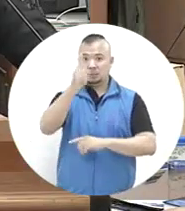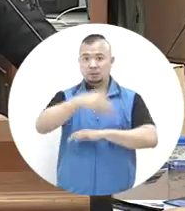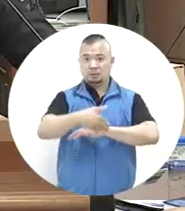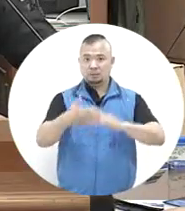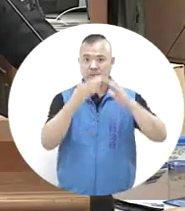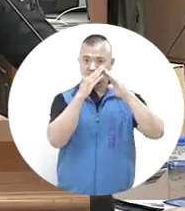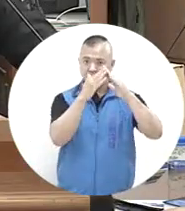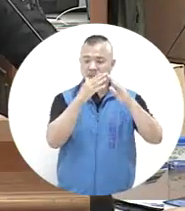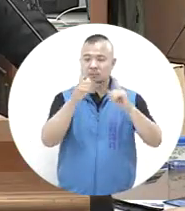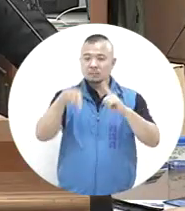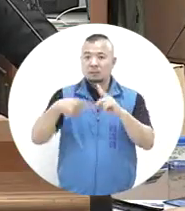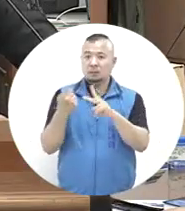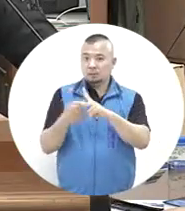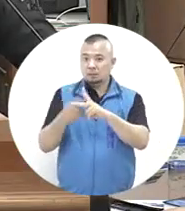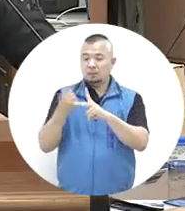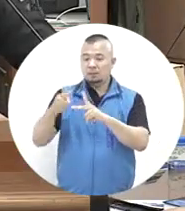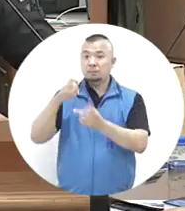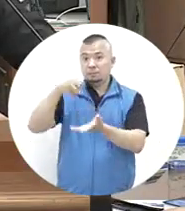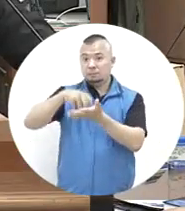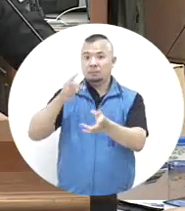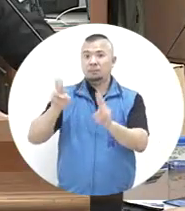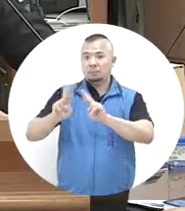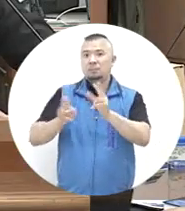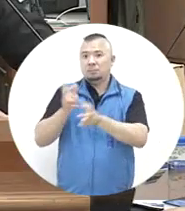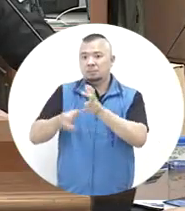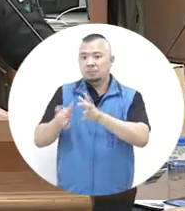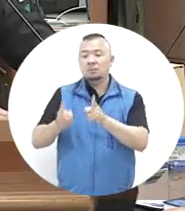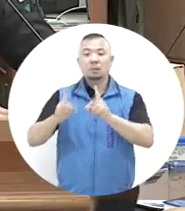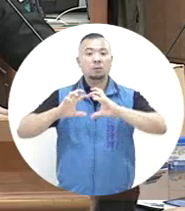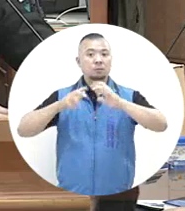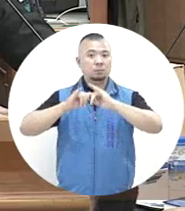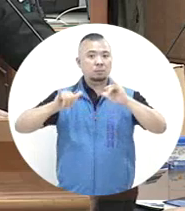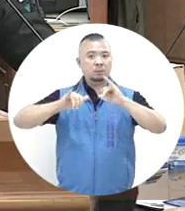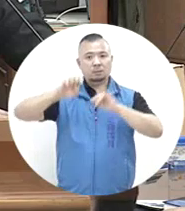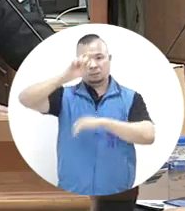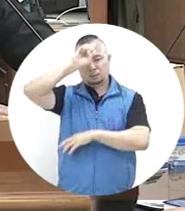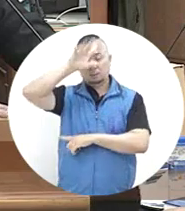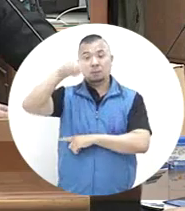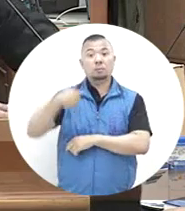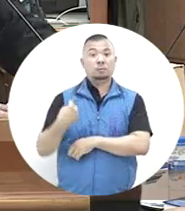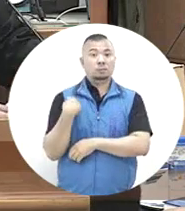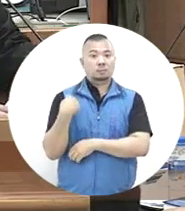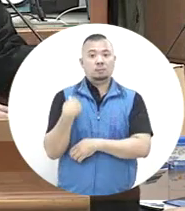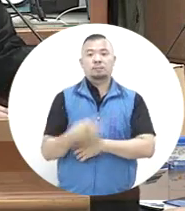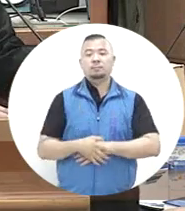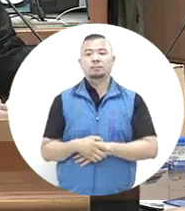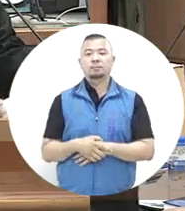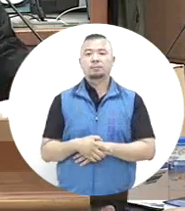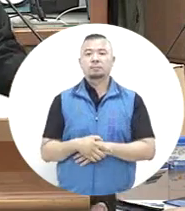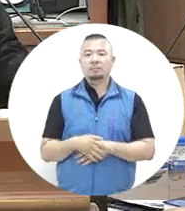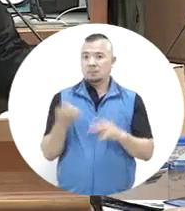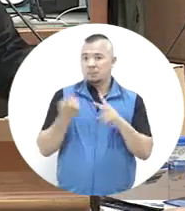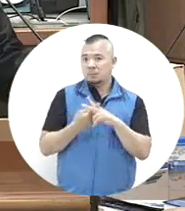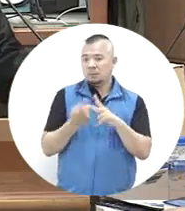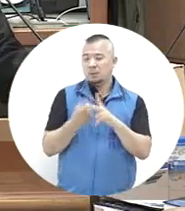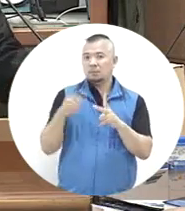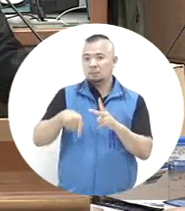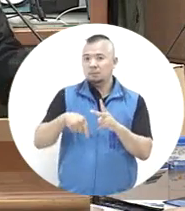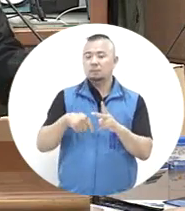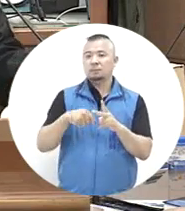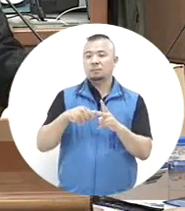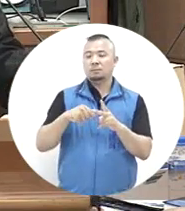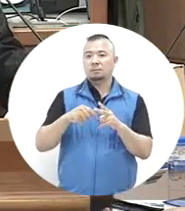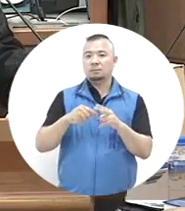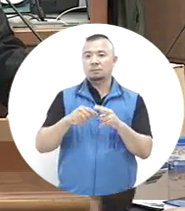党也在这个昨天同意小型核能电组是一